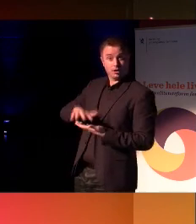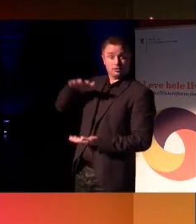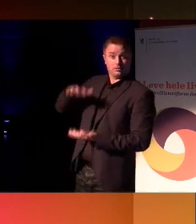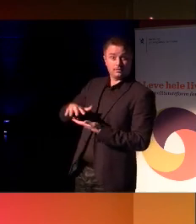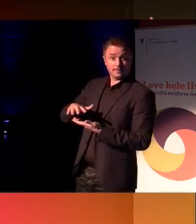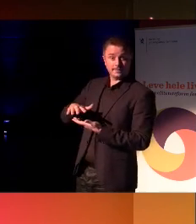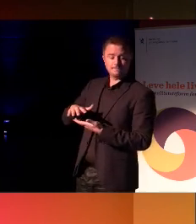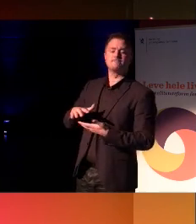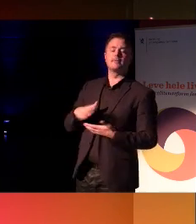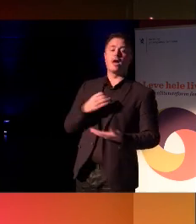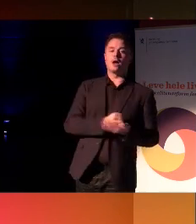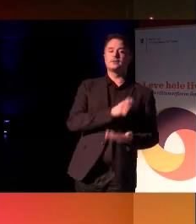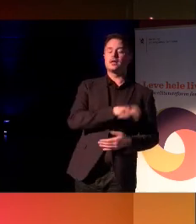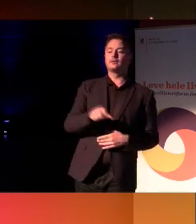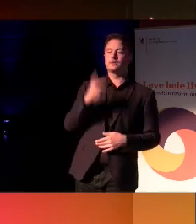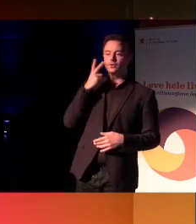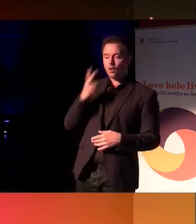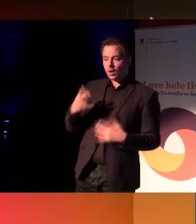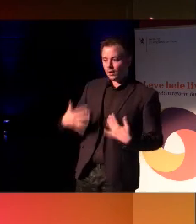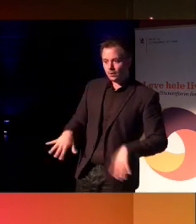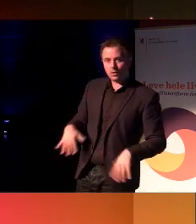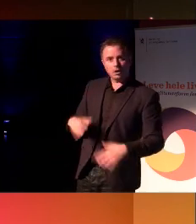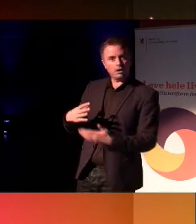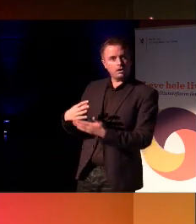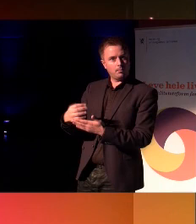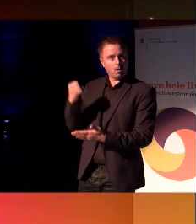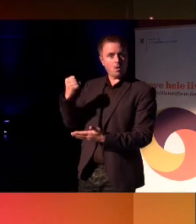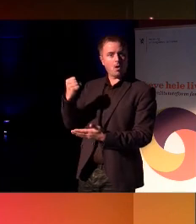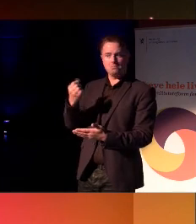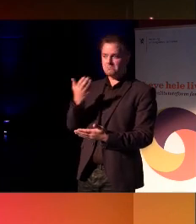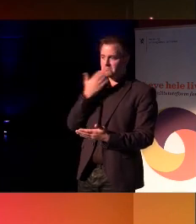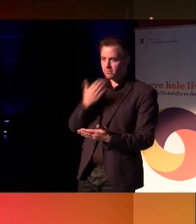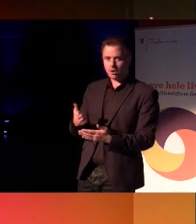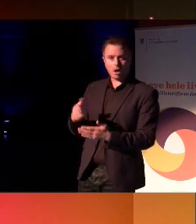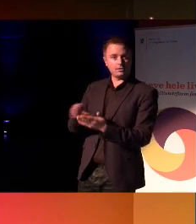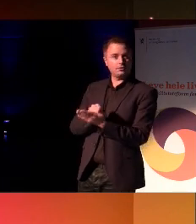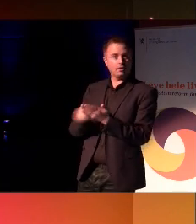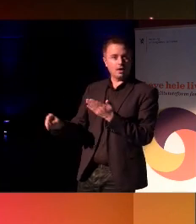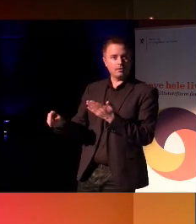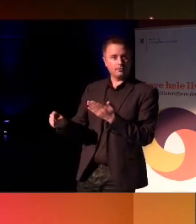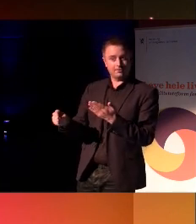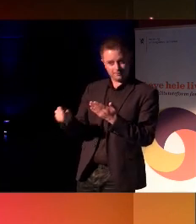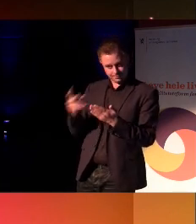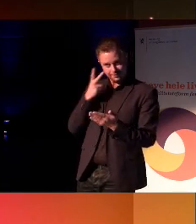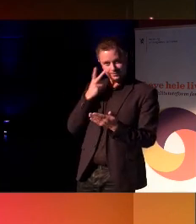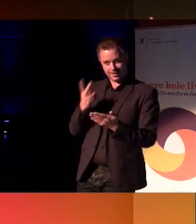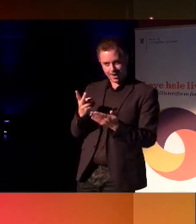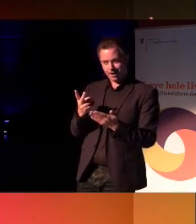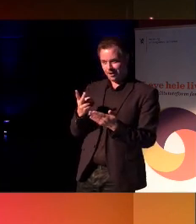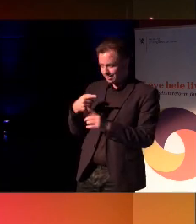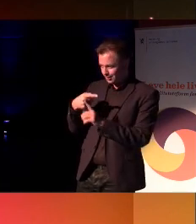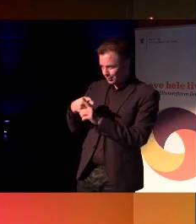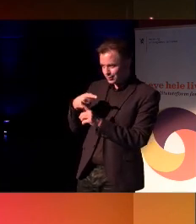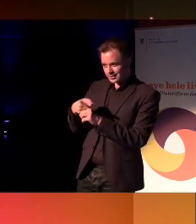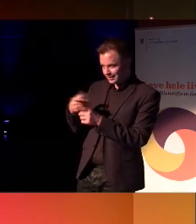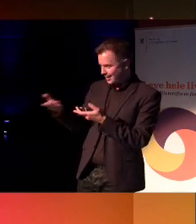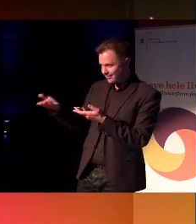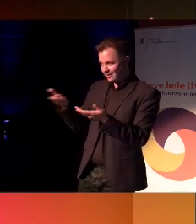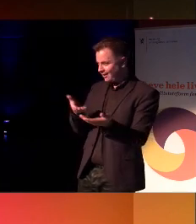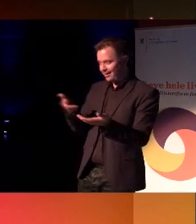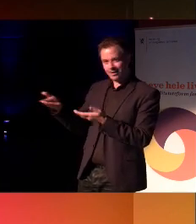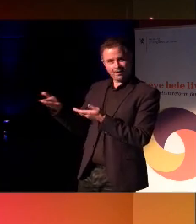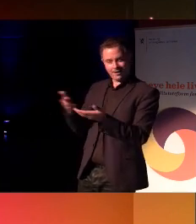Men så begynte de å se gevinstene. De fant det at de ser det positive og hvor viktig det er